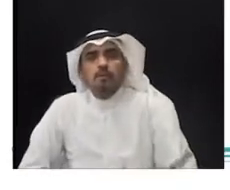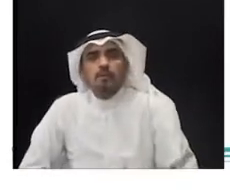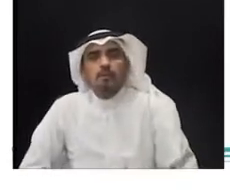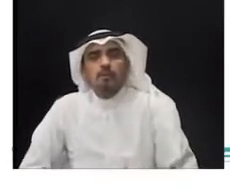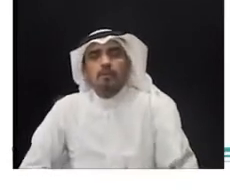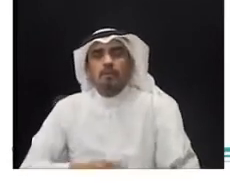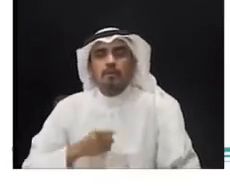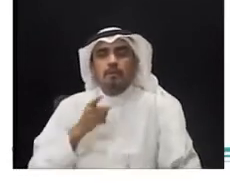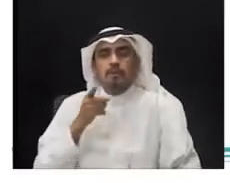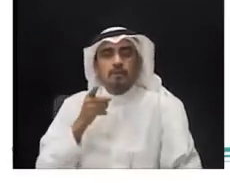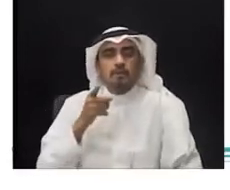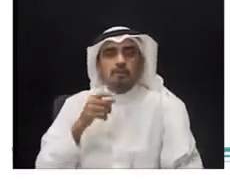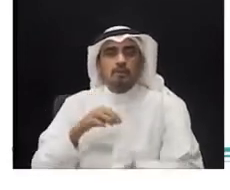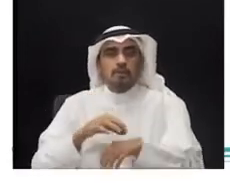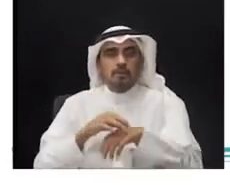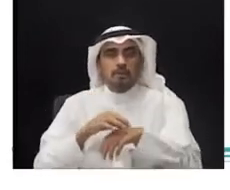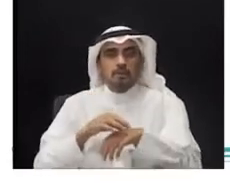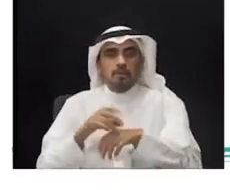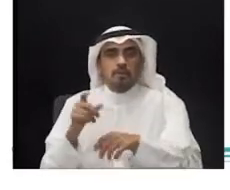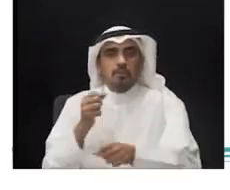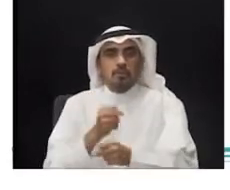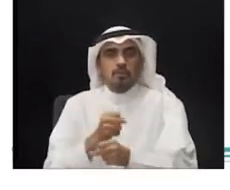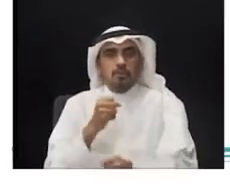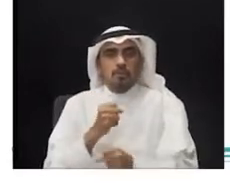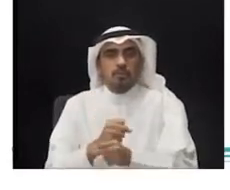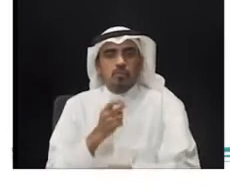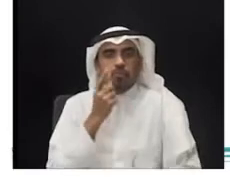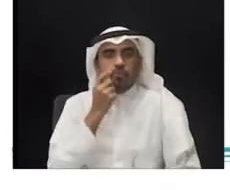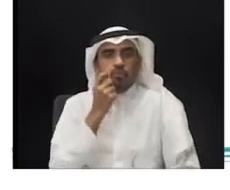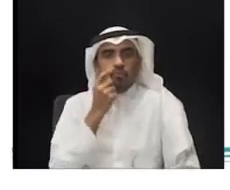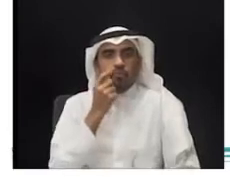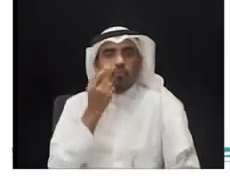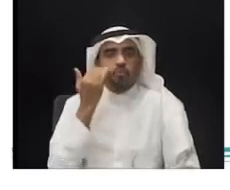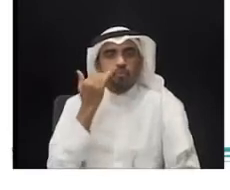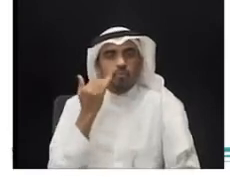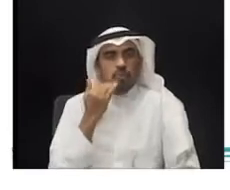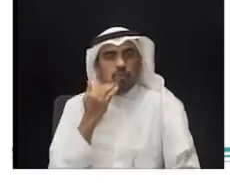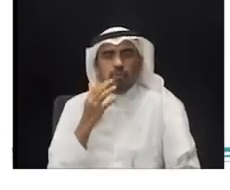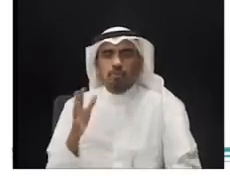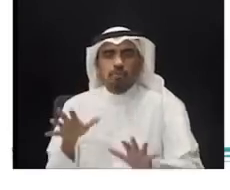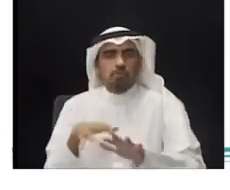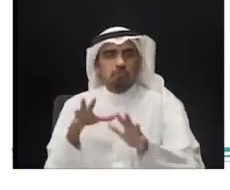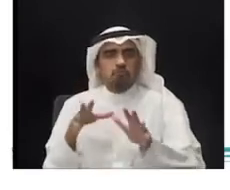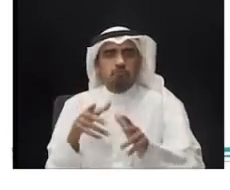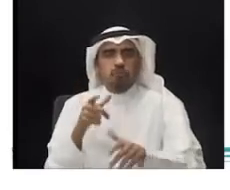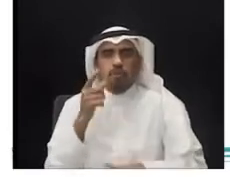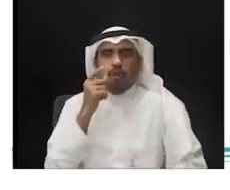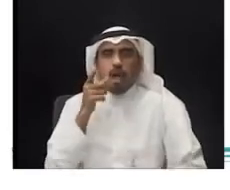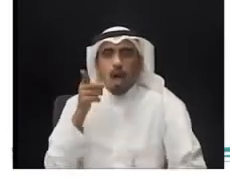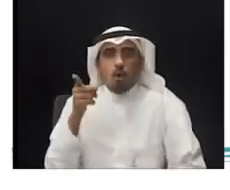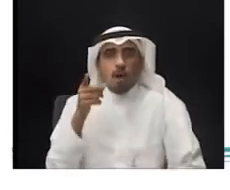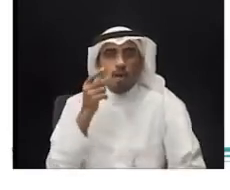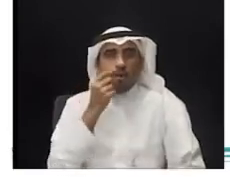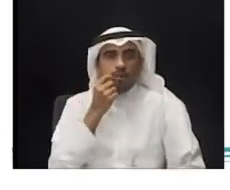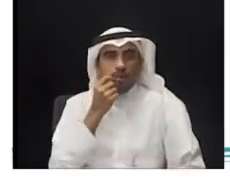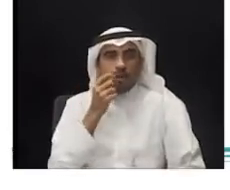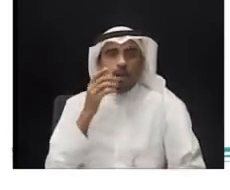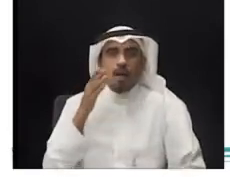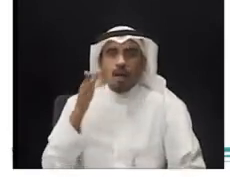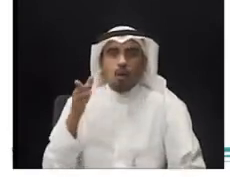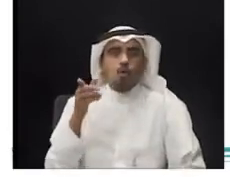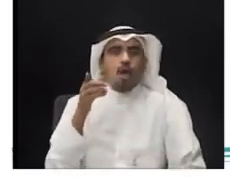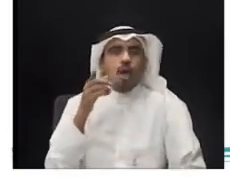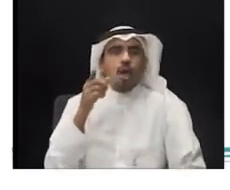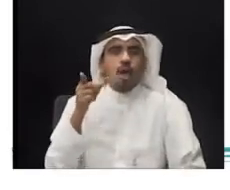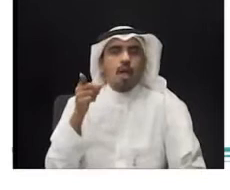طبعا المشار إليه الناس، وتستعمل للمذكر والمؤنث معا، نقول هؤلاء الرجال